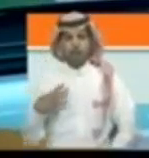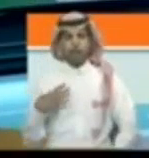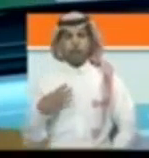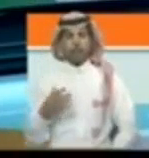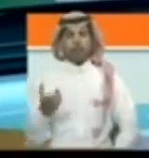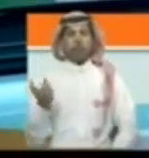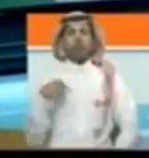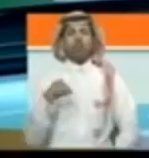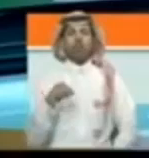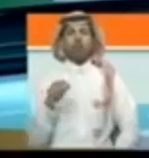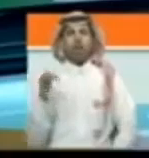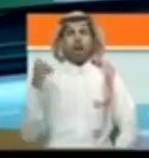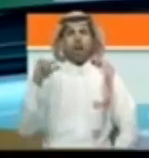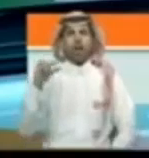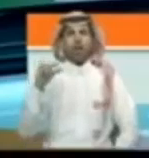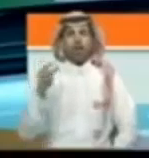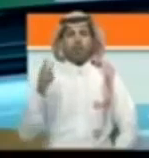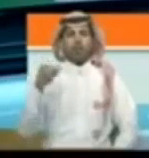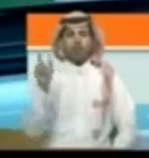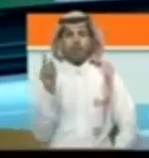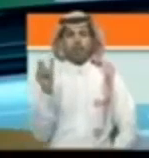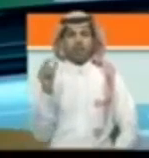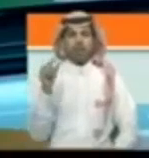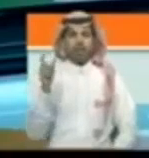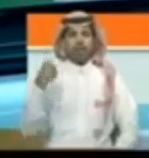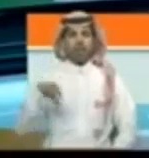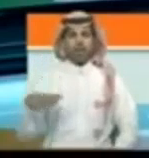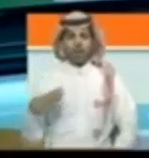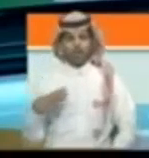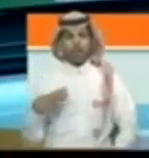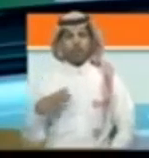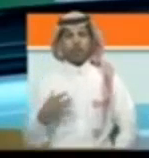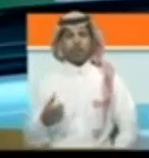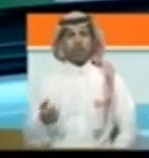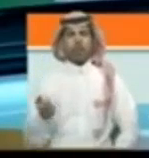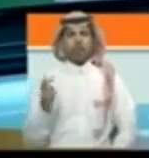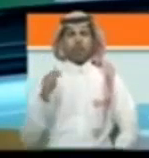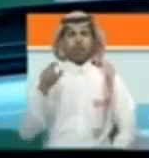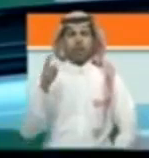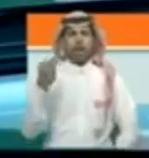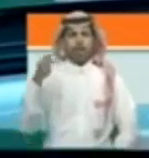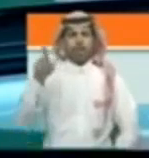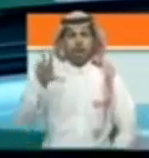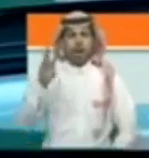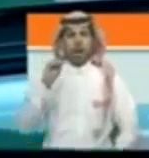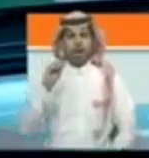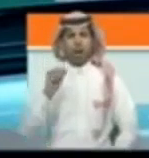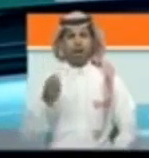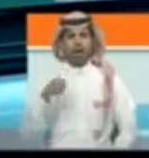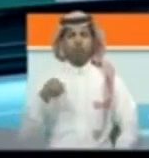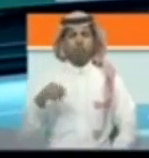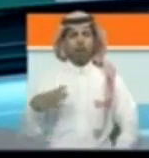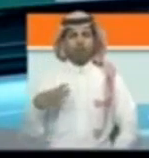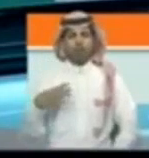وصاحب السمو الملكي الأمير خالد بن فيصل بن بندر بن خالد، وصاحب السمو الملكي الأمير عبد الله بن خالد بن سلطان بن